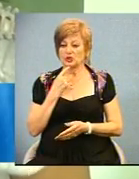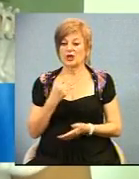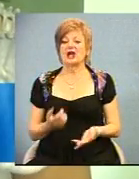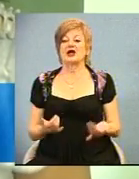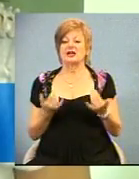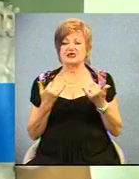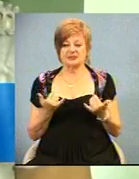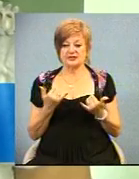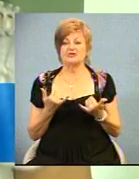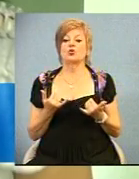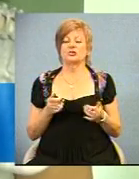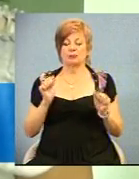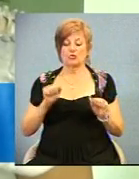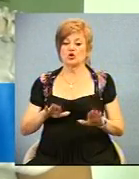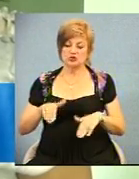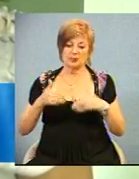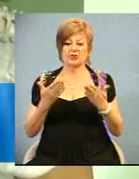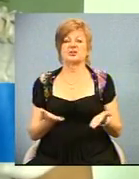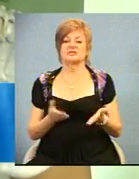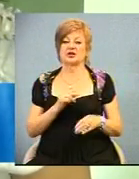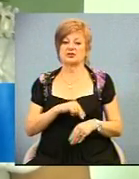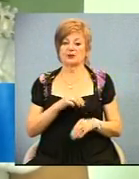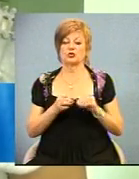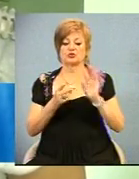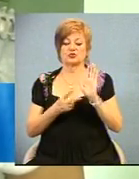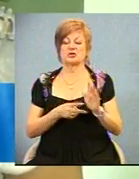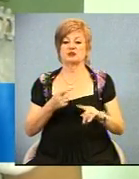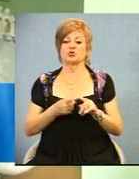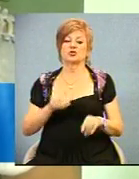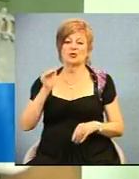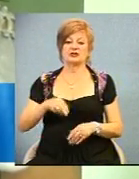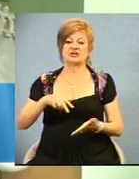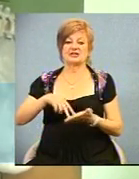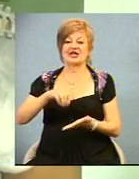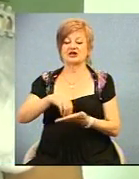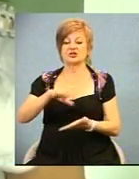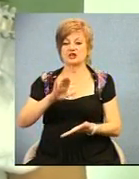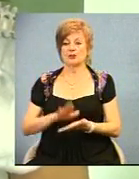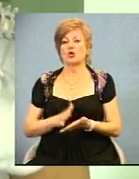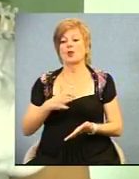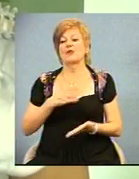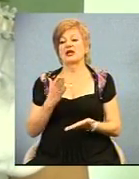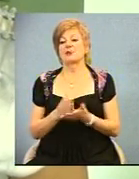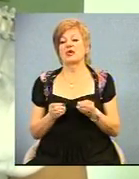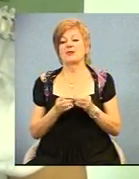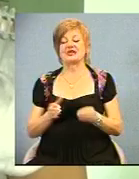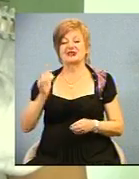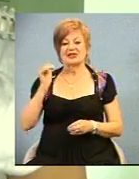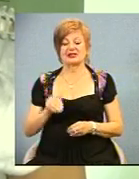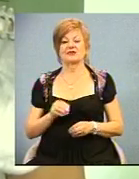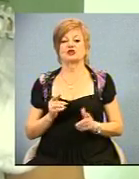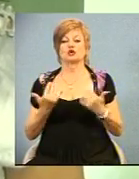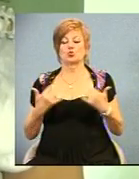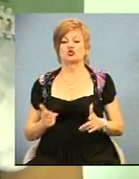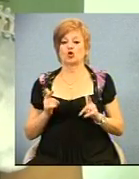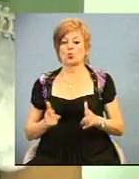сьогодні шикарний. Ми маємо 17,5 тисяч стоящих на обліку, ми маємо 15 тисяч